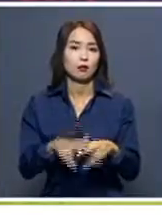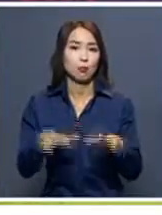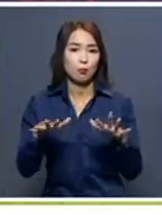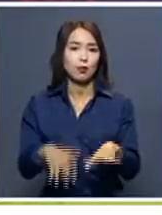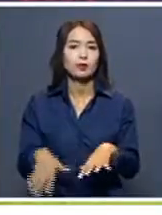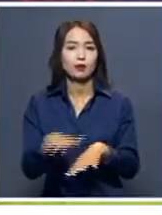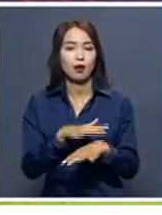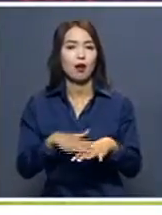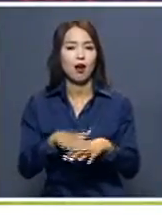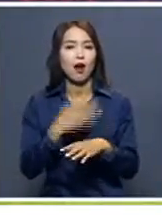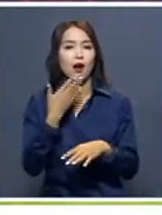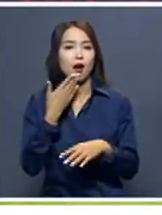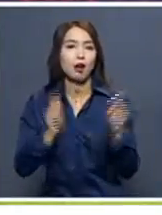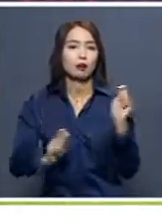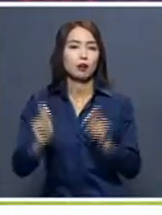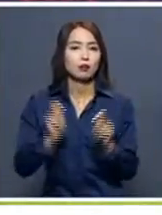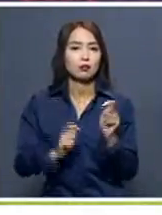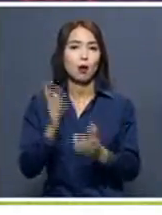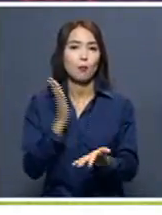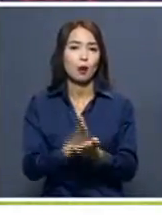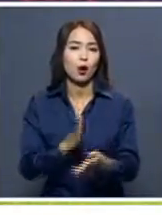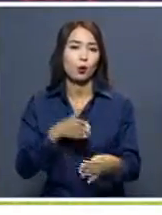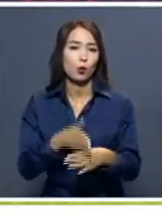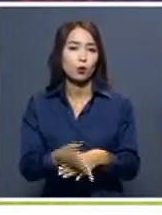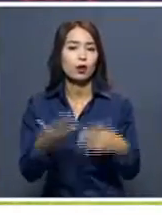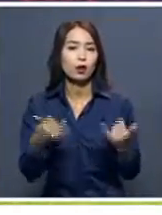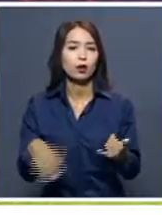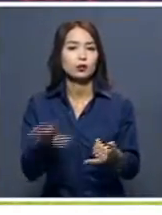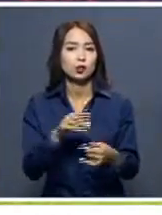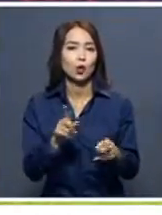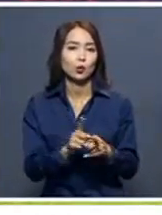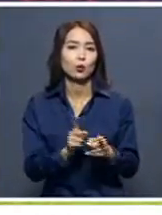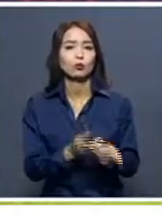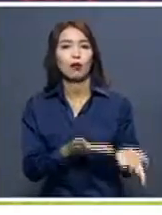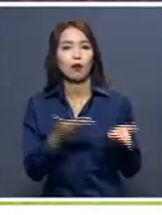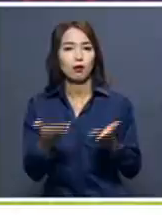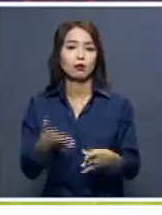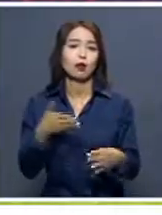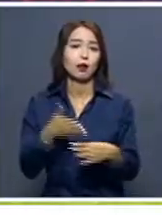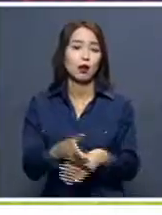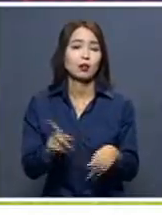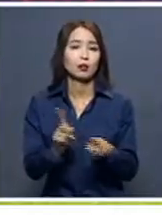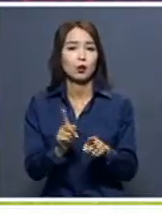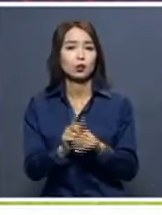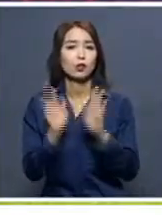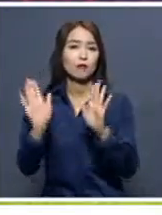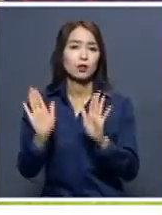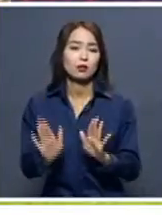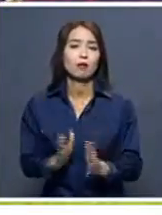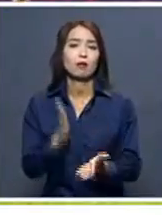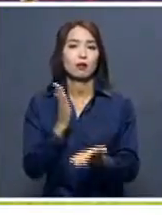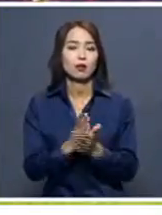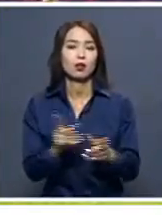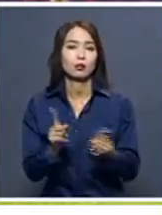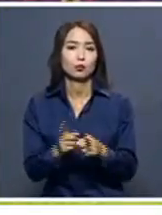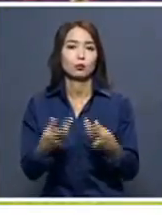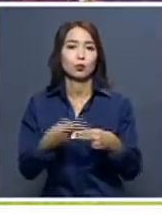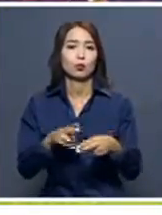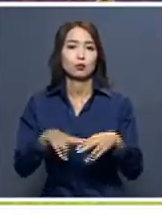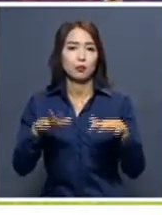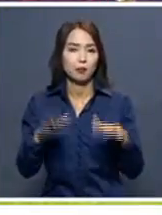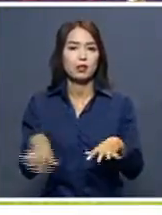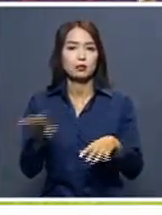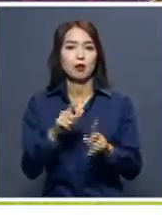арнайы шетелден келген қонақтар үшін және қала қонақтары үшін көрмеде ұйымдастырылған, олар осы жерден